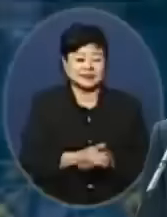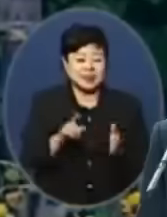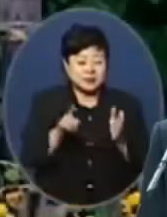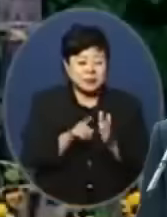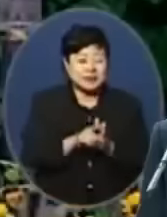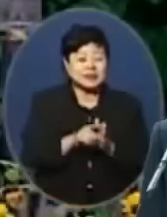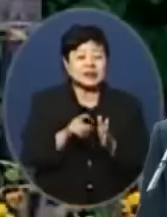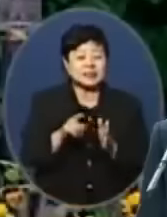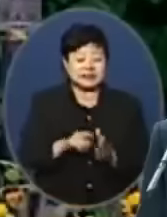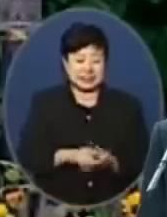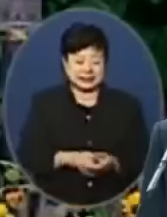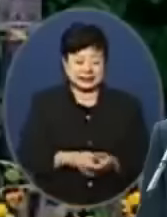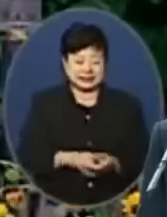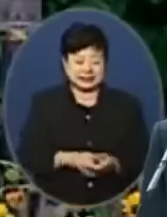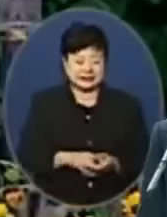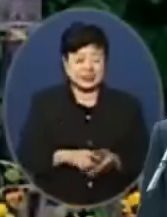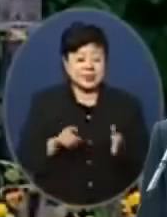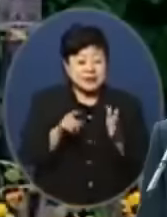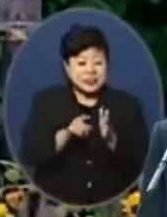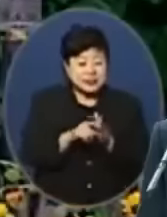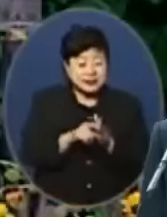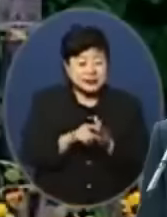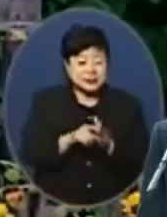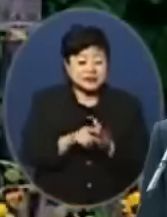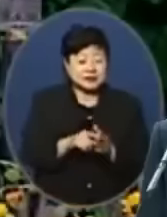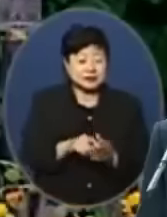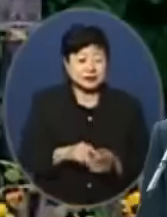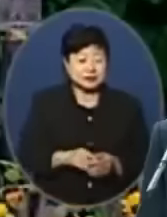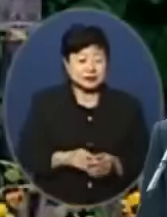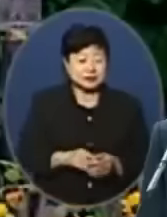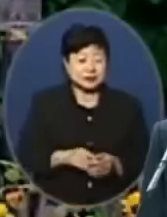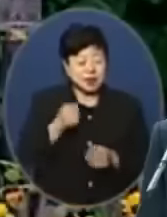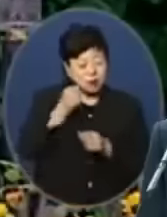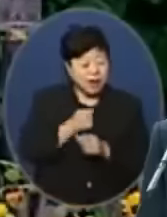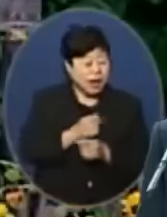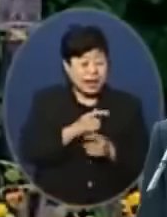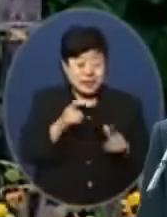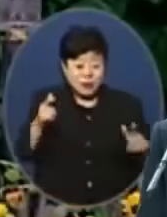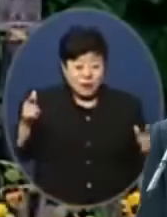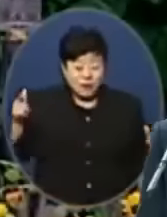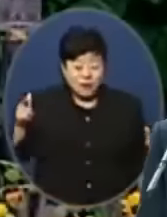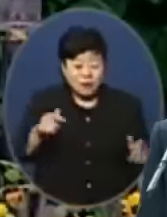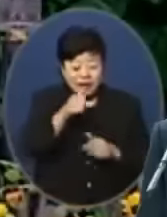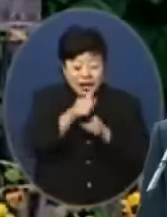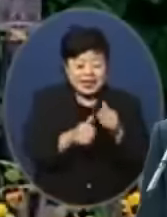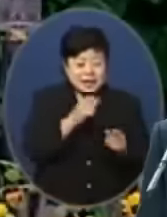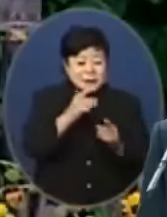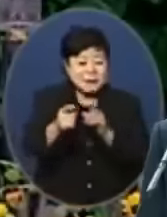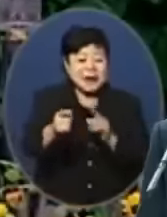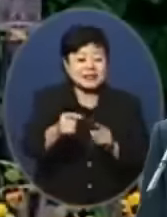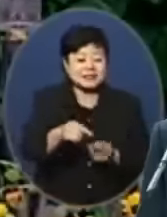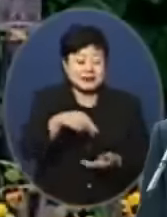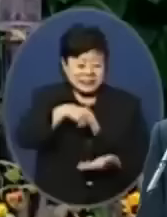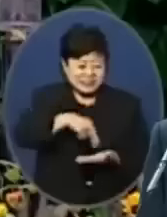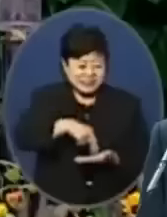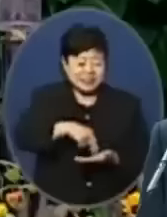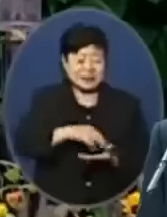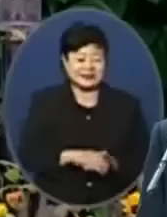믿는 것이 신앙이라고 말했던 것입니다. 믿음이란 이성이나 과학적인 생각에 기초한 것이 아니라 하나님의 말씀 위에 쓰는